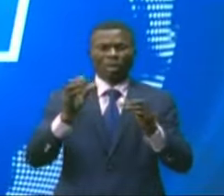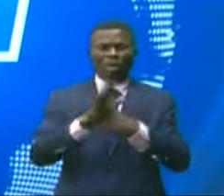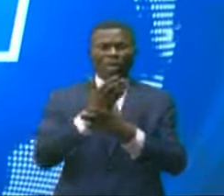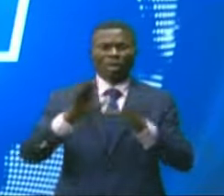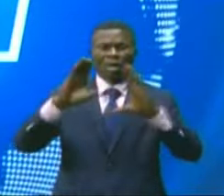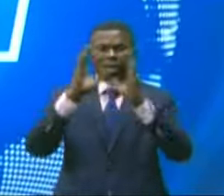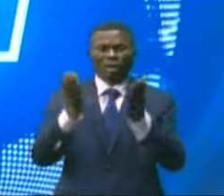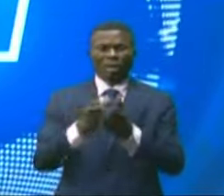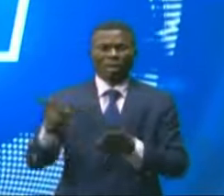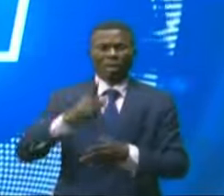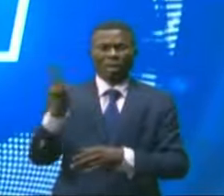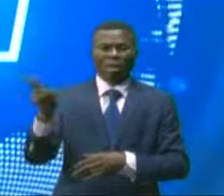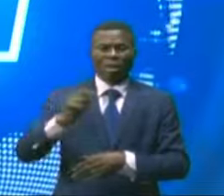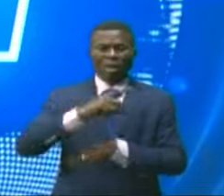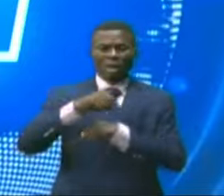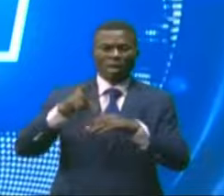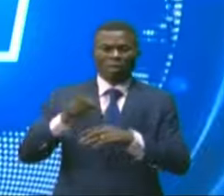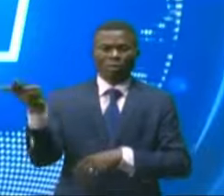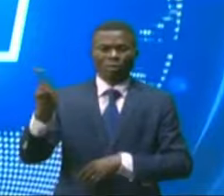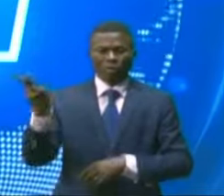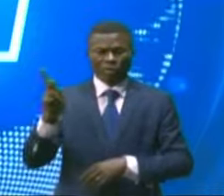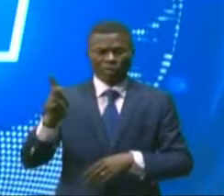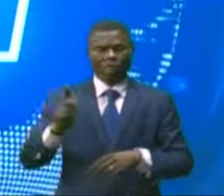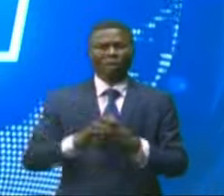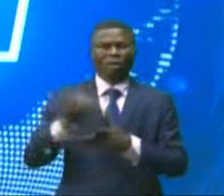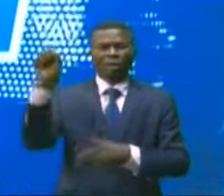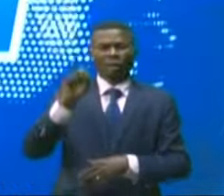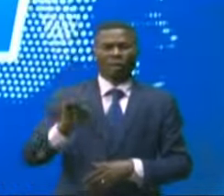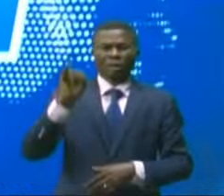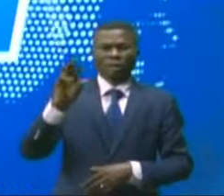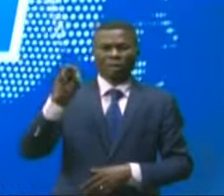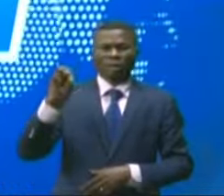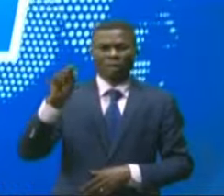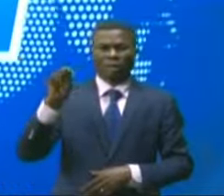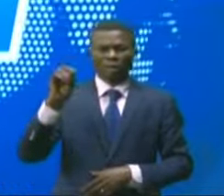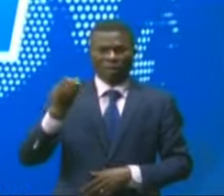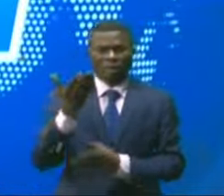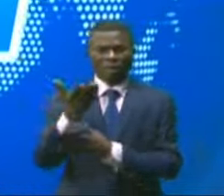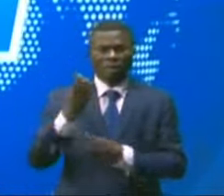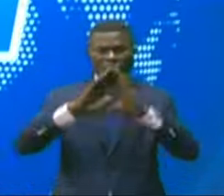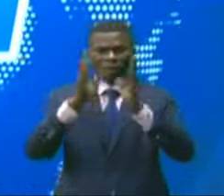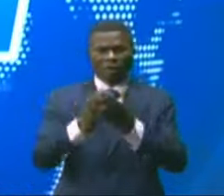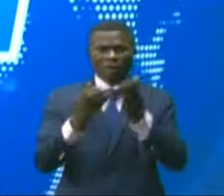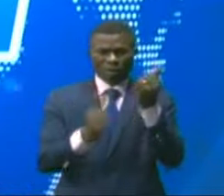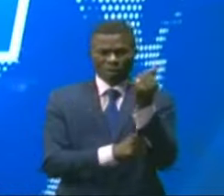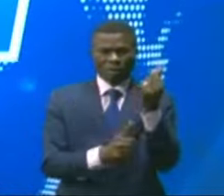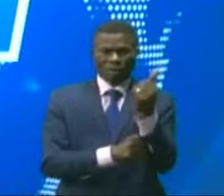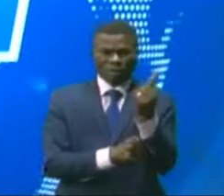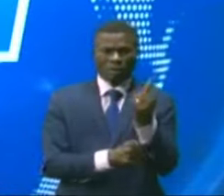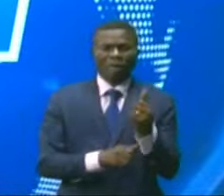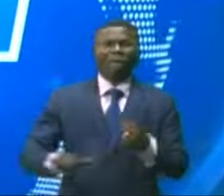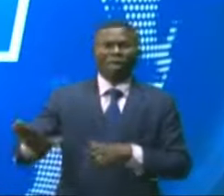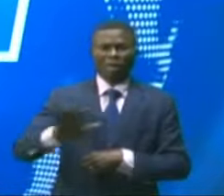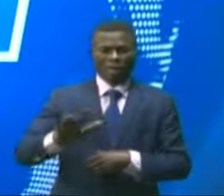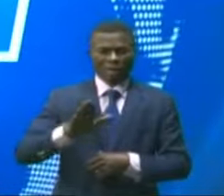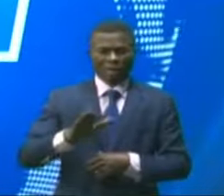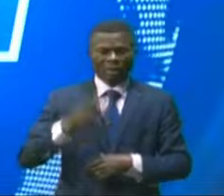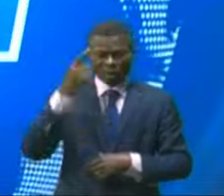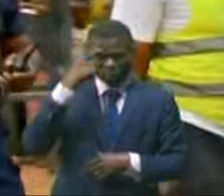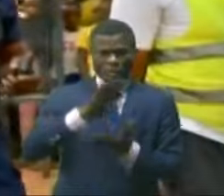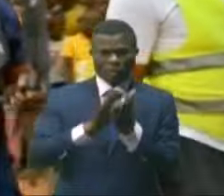dans la province du Kassai. Simon Moulumba Poutou, élu de Tshikapa, a sensibilisé la population de ces coins du pays à ces